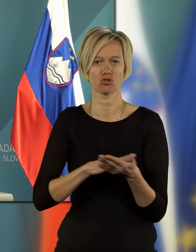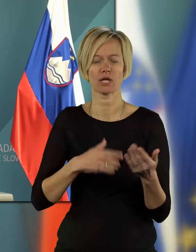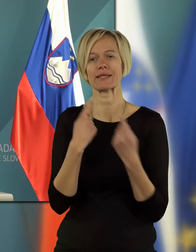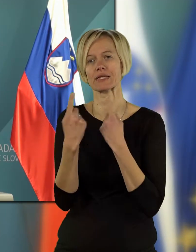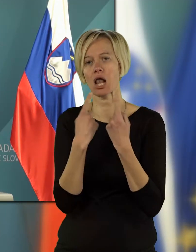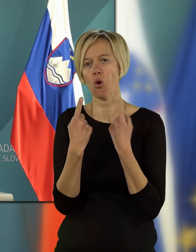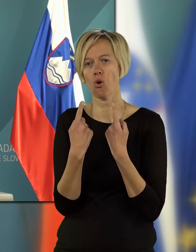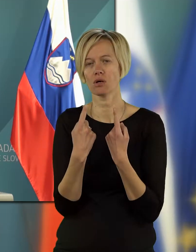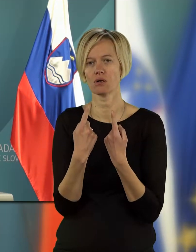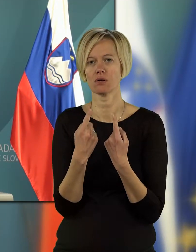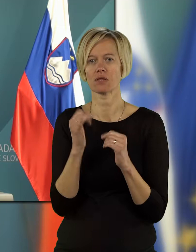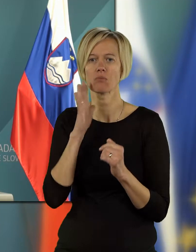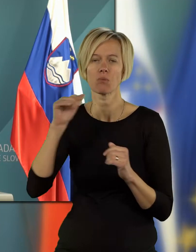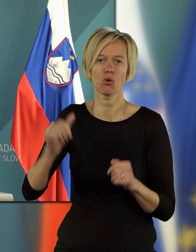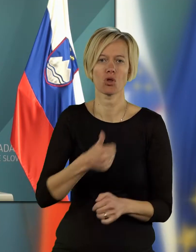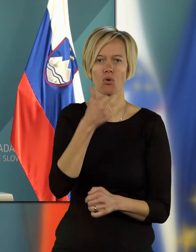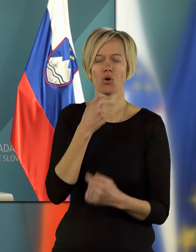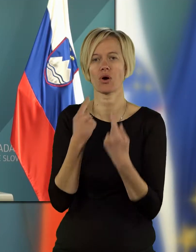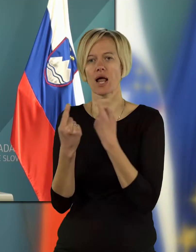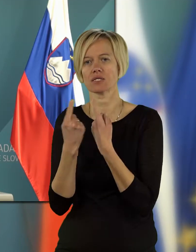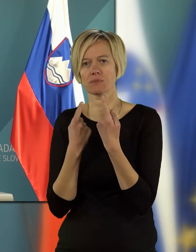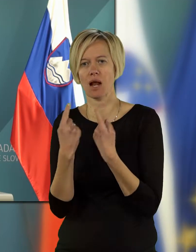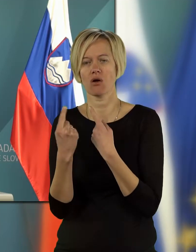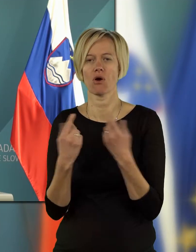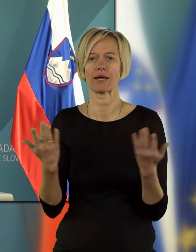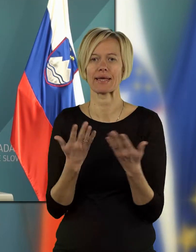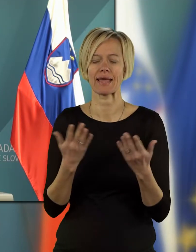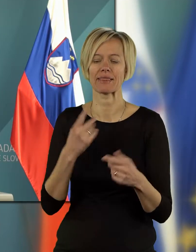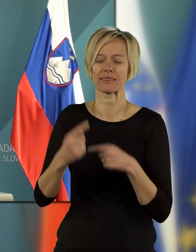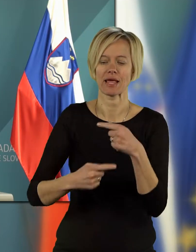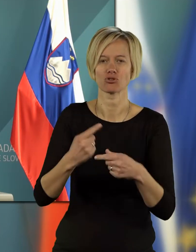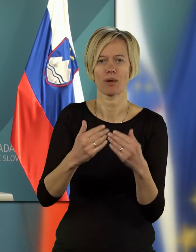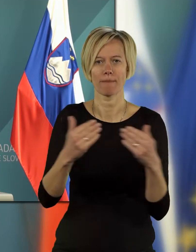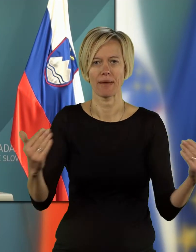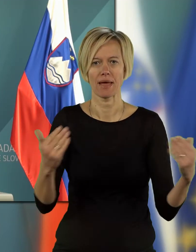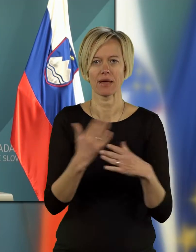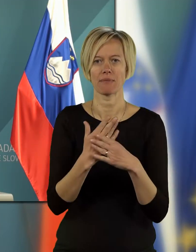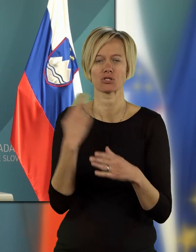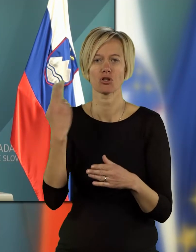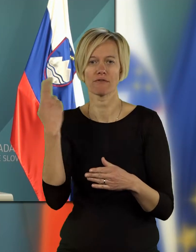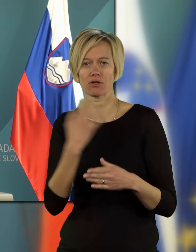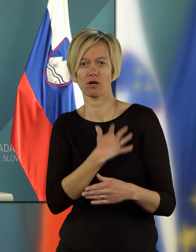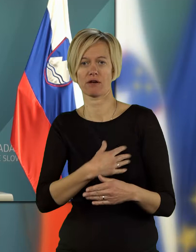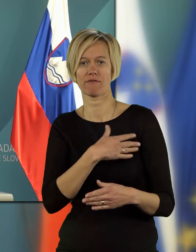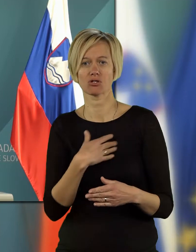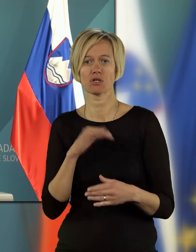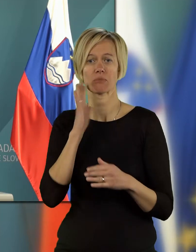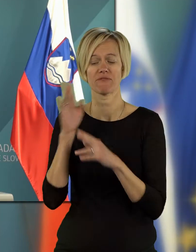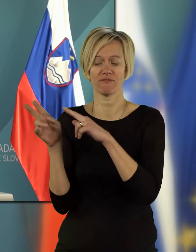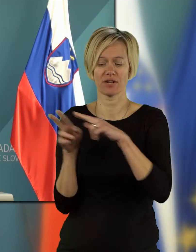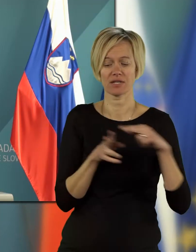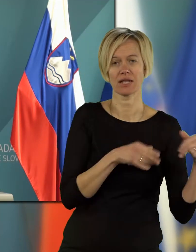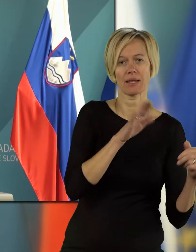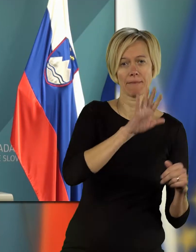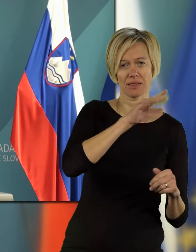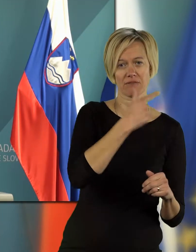začeli dialog o tem, da bi ponovno razpravljali o tem, kje teče meja med Slovenijo in Hrvaško in da bi se vrnili